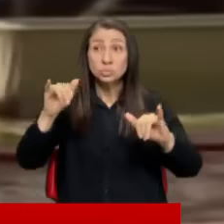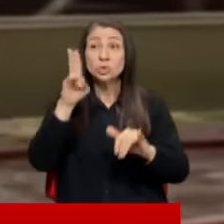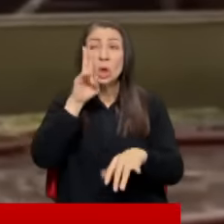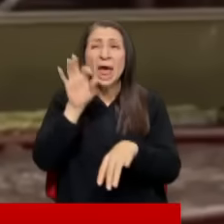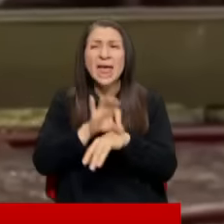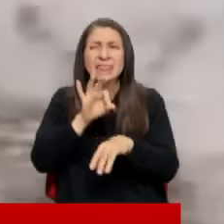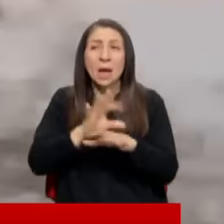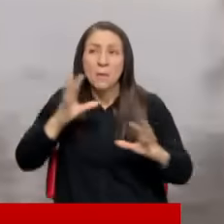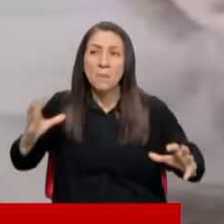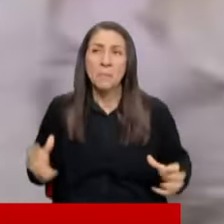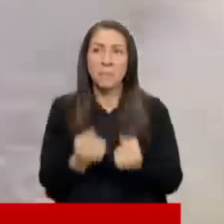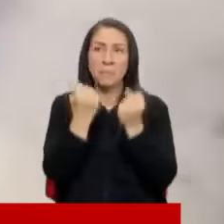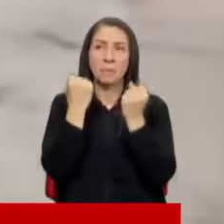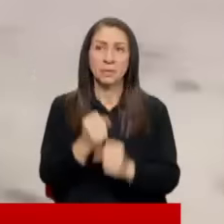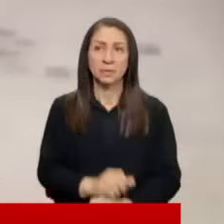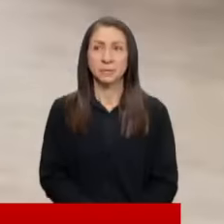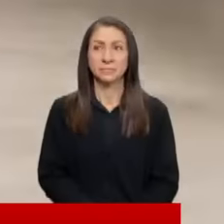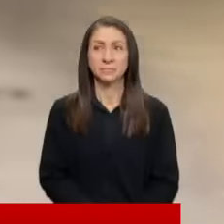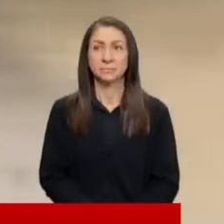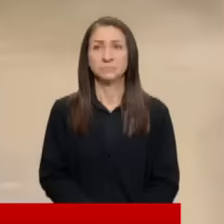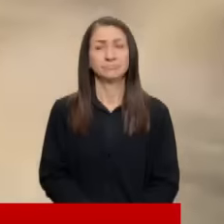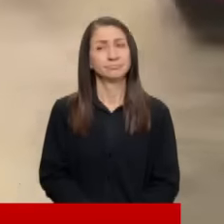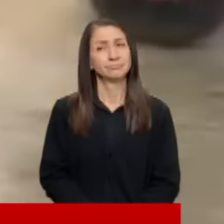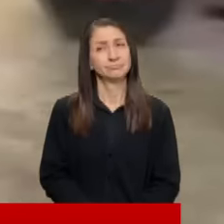son anda kurtarıldı.